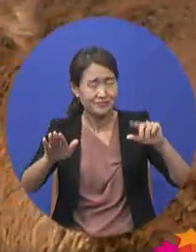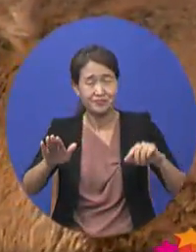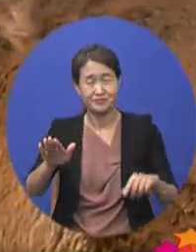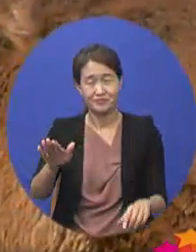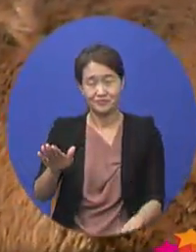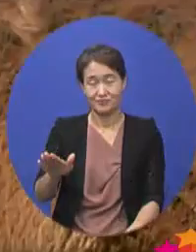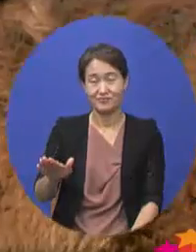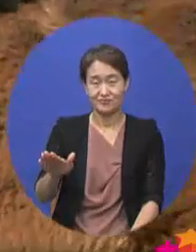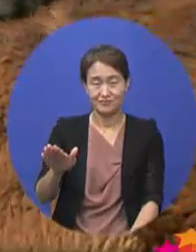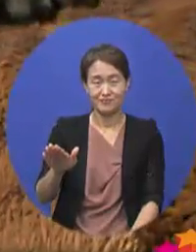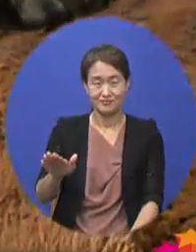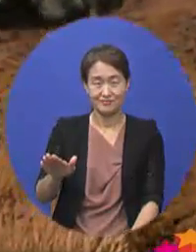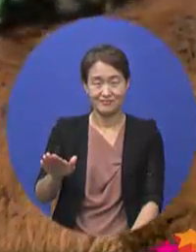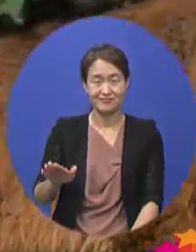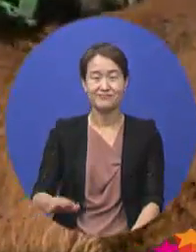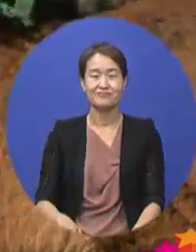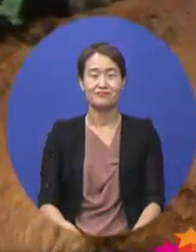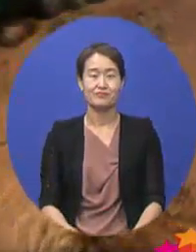그리구나